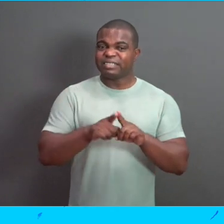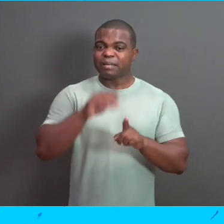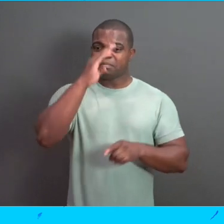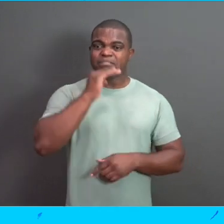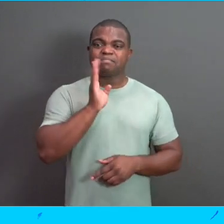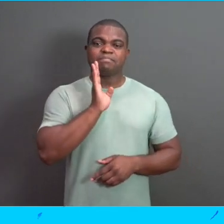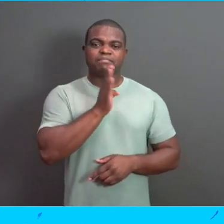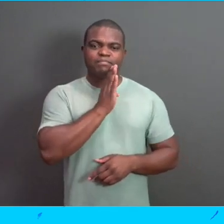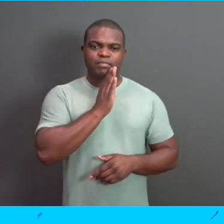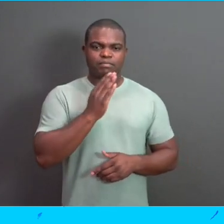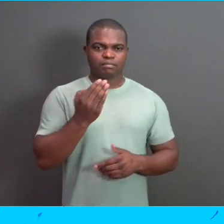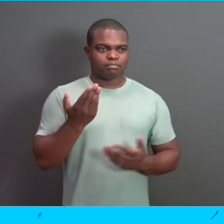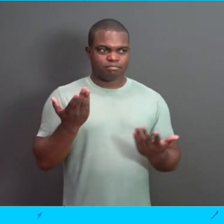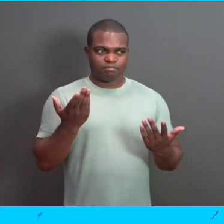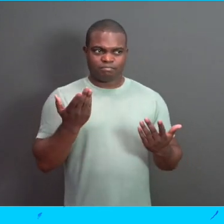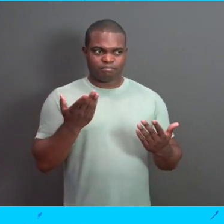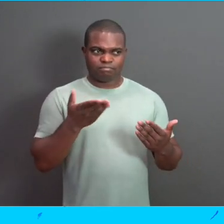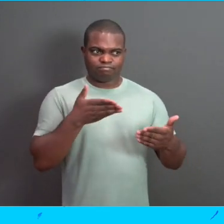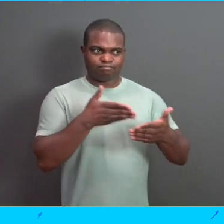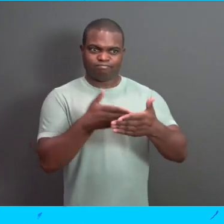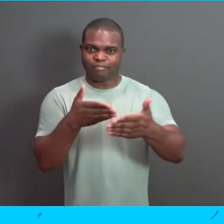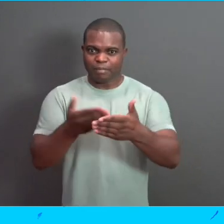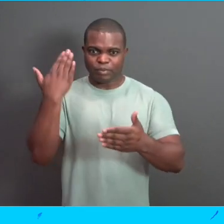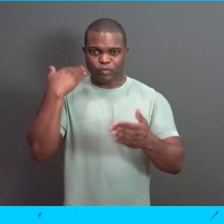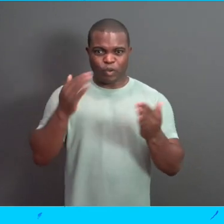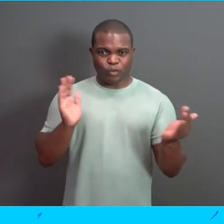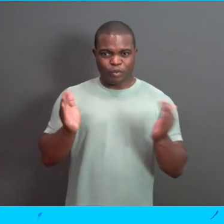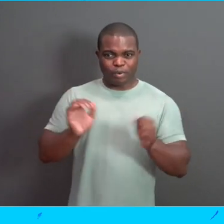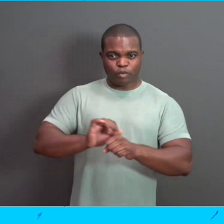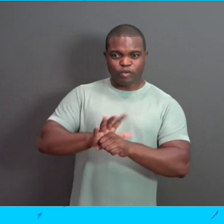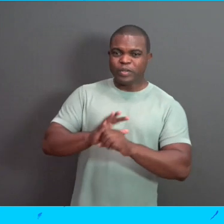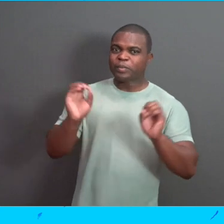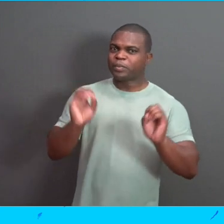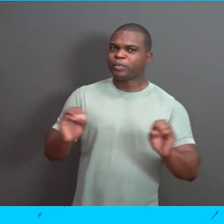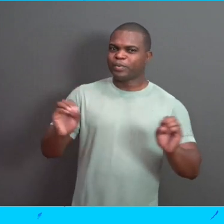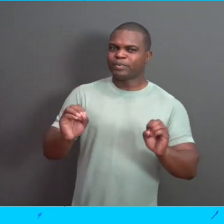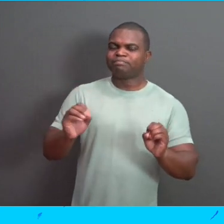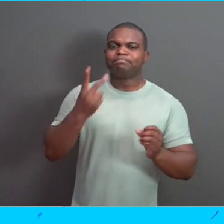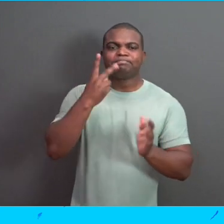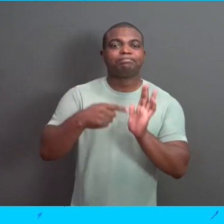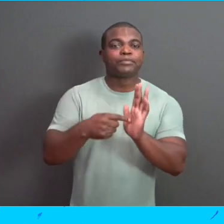Et les écoles étaient fermées, il y avait l'isolement.